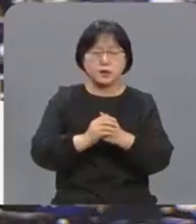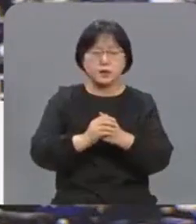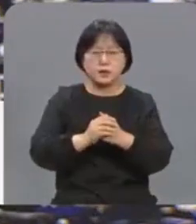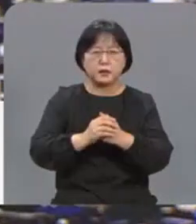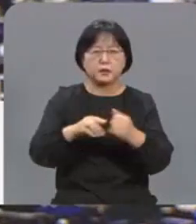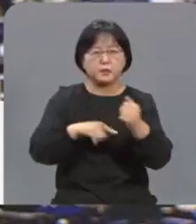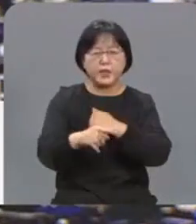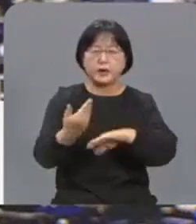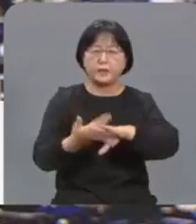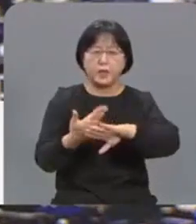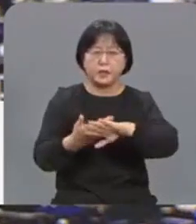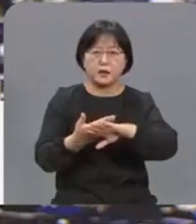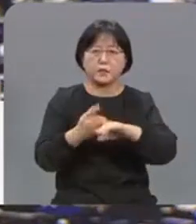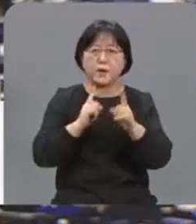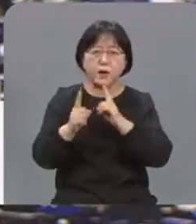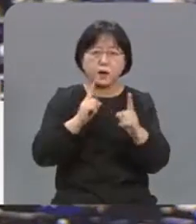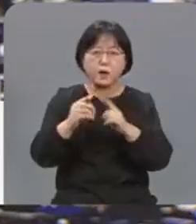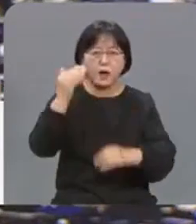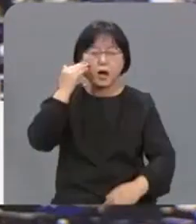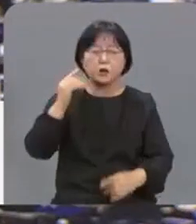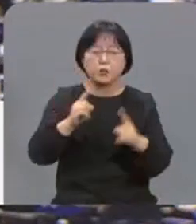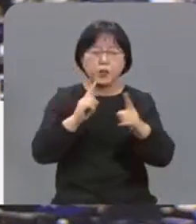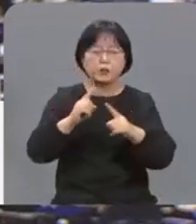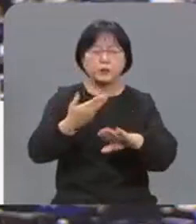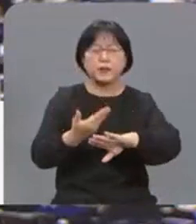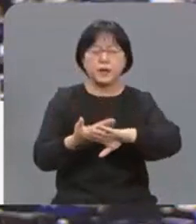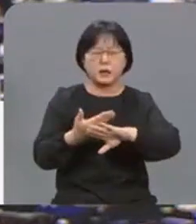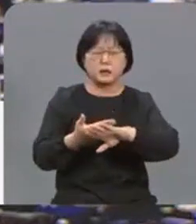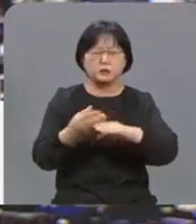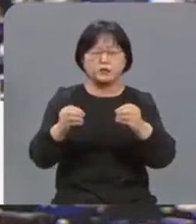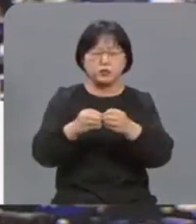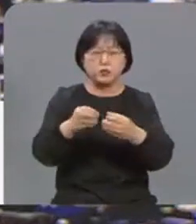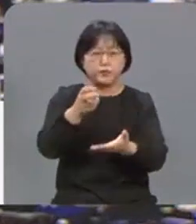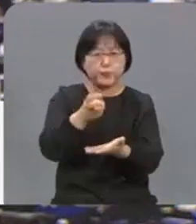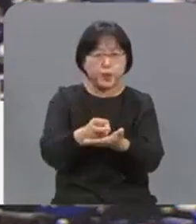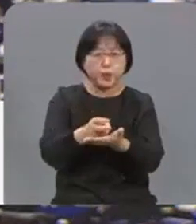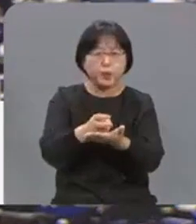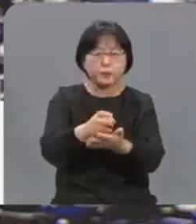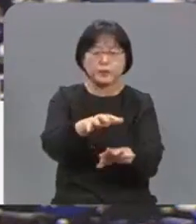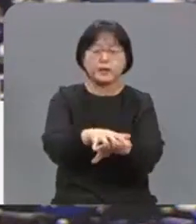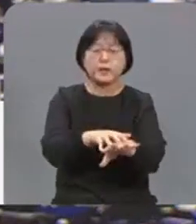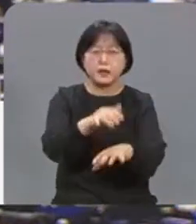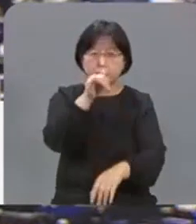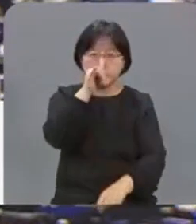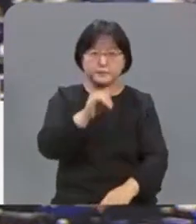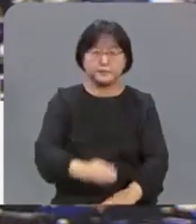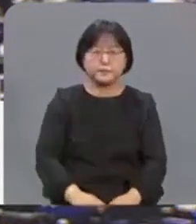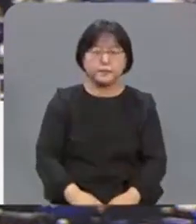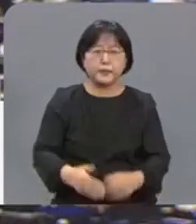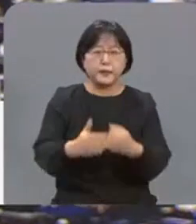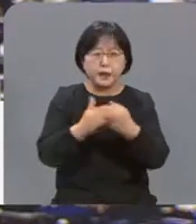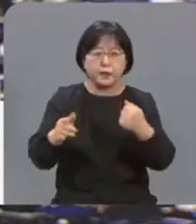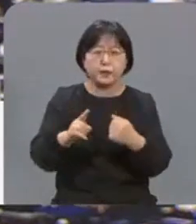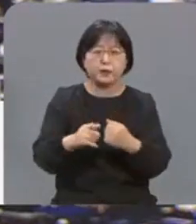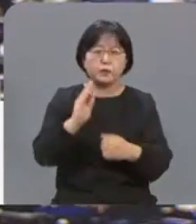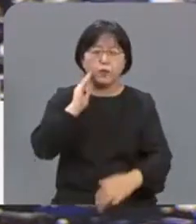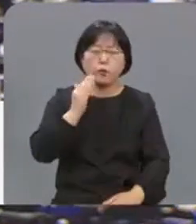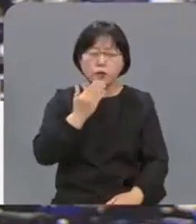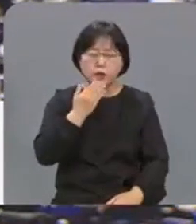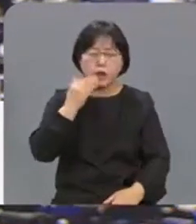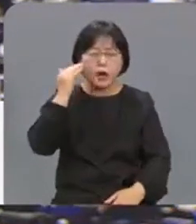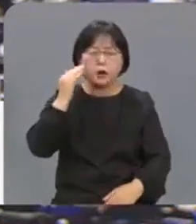의미가 달라지는 언어로서 한국어와는 전혀 다른 문법 체계를 가진 언어라고 볼 수 있습니다. 그래서 어찌 보면